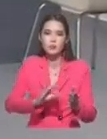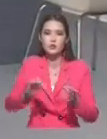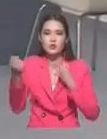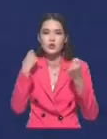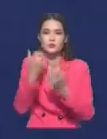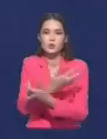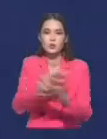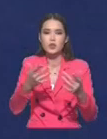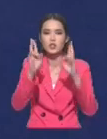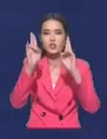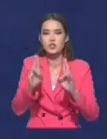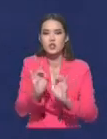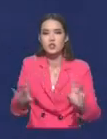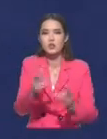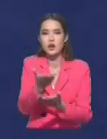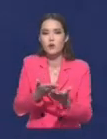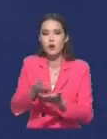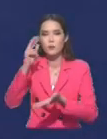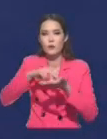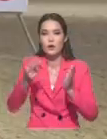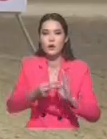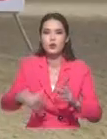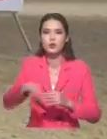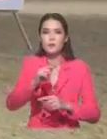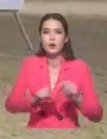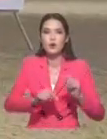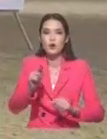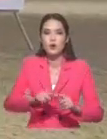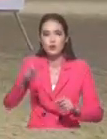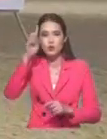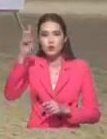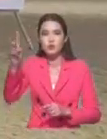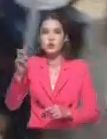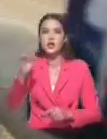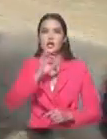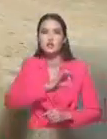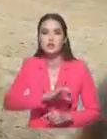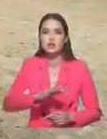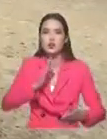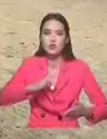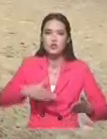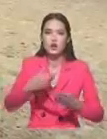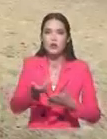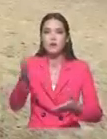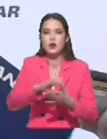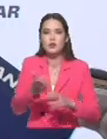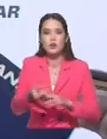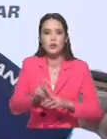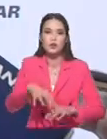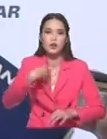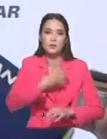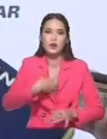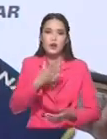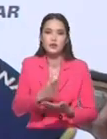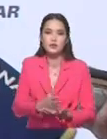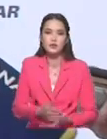түрлерінің ережесі түсіндірілді. Ұйымдастырушылар мұның барлығы отандастарымыздың ұлттық құндылықтарымызбен жақын танысу үшін өте маңызды дейді.